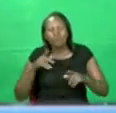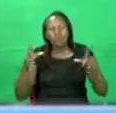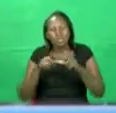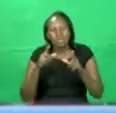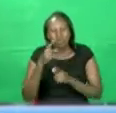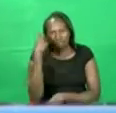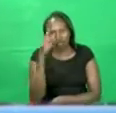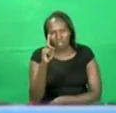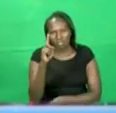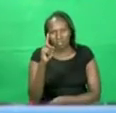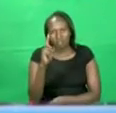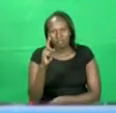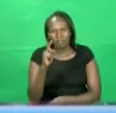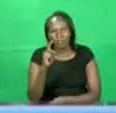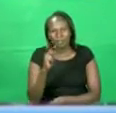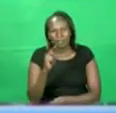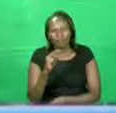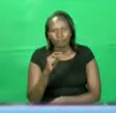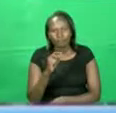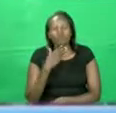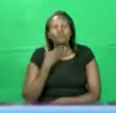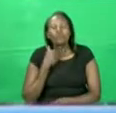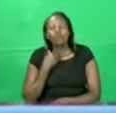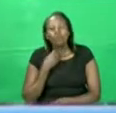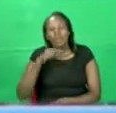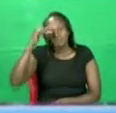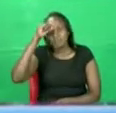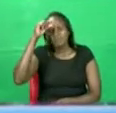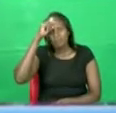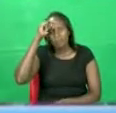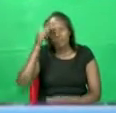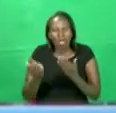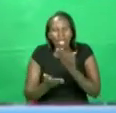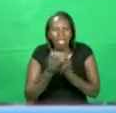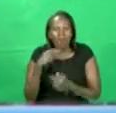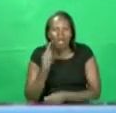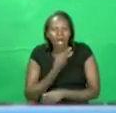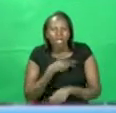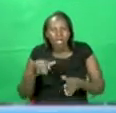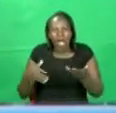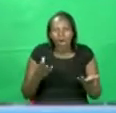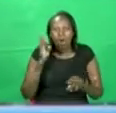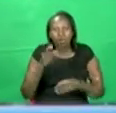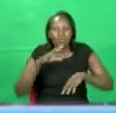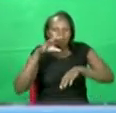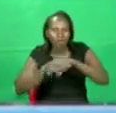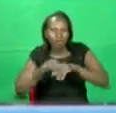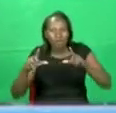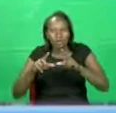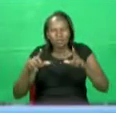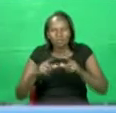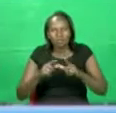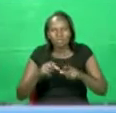first. Kwa hivyo tunataka serikali itusaidie vile tutapata mother title yetu, tujue